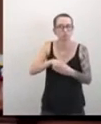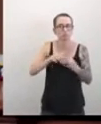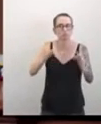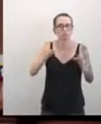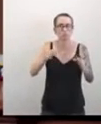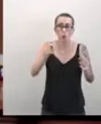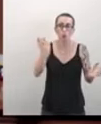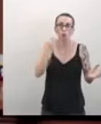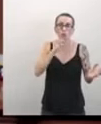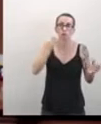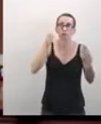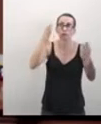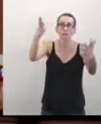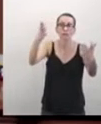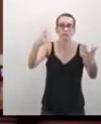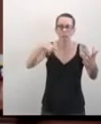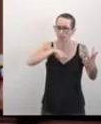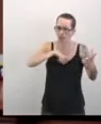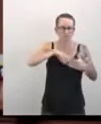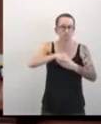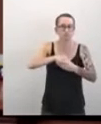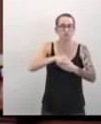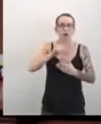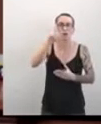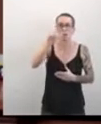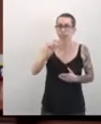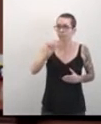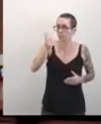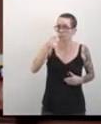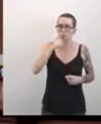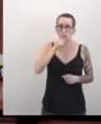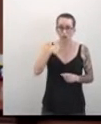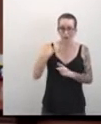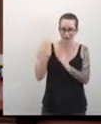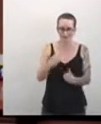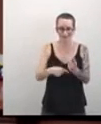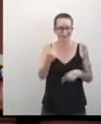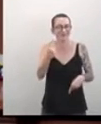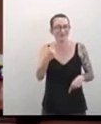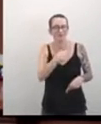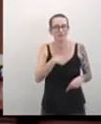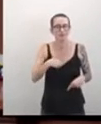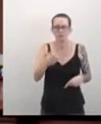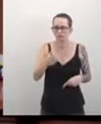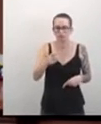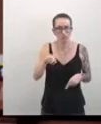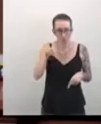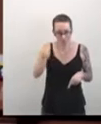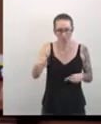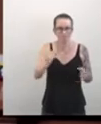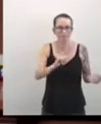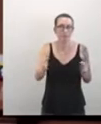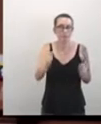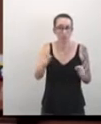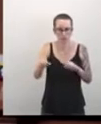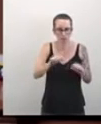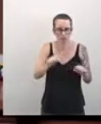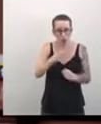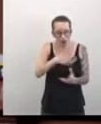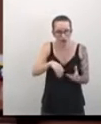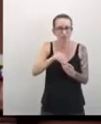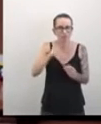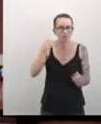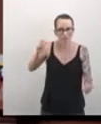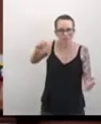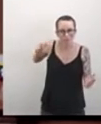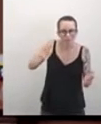de l'urgence climatique que nous avons décrétée dès le premier jour de notre arrivée, cette délibération est une action de plus qui participe à notre